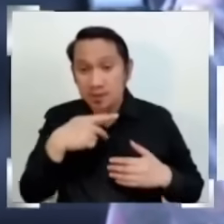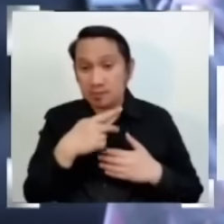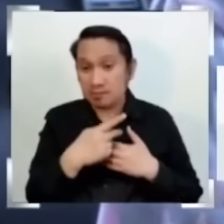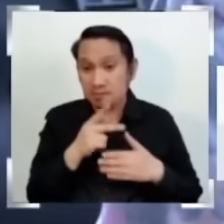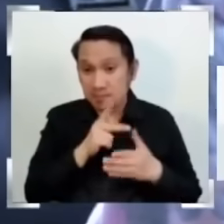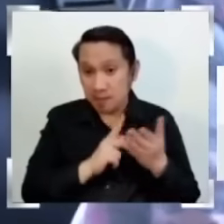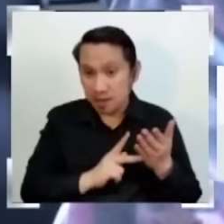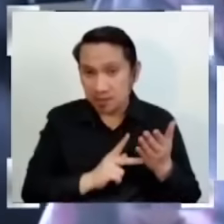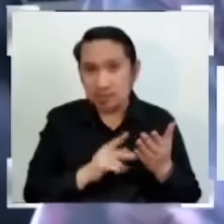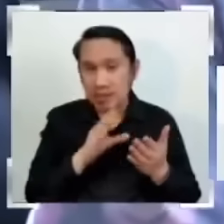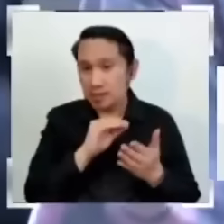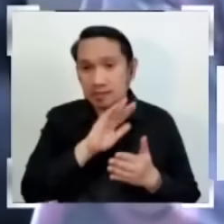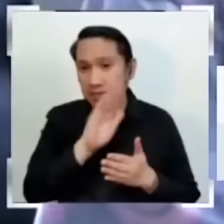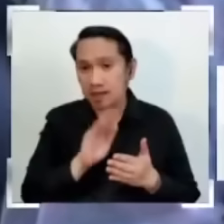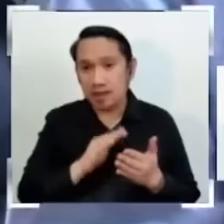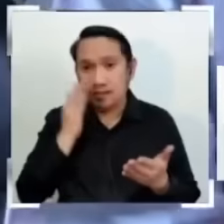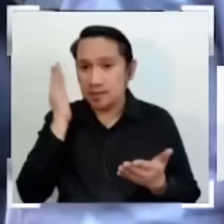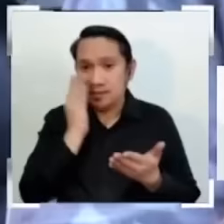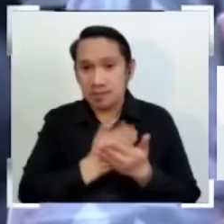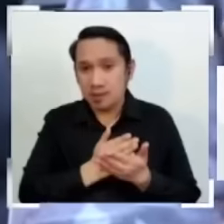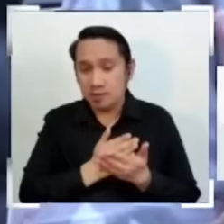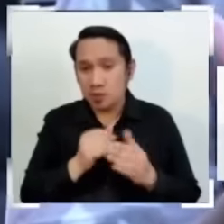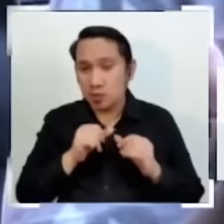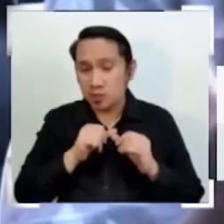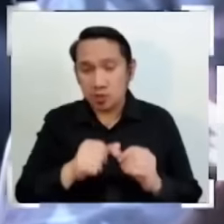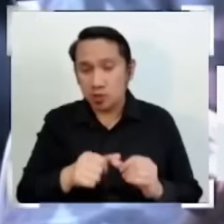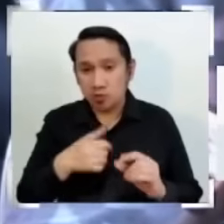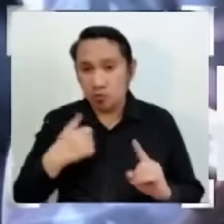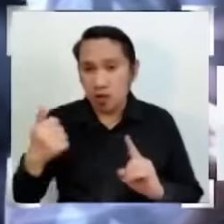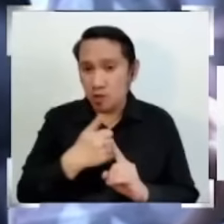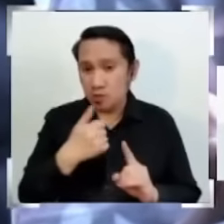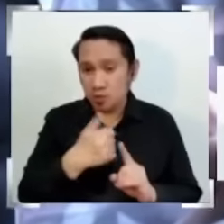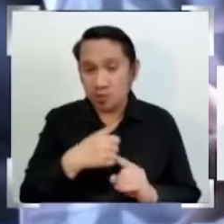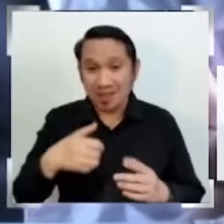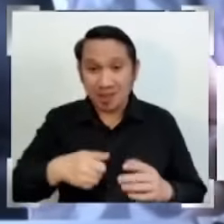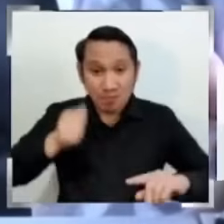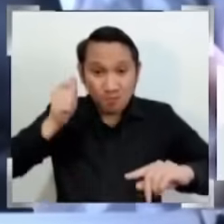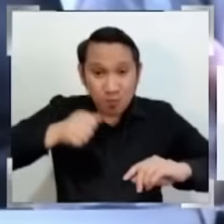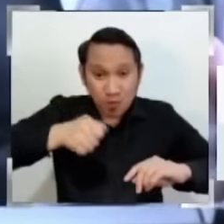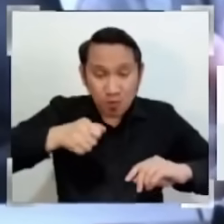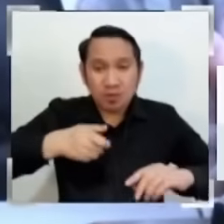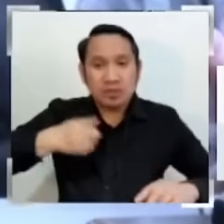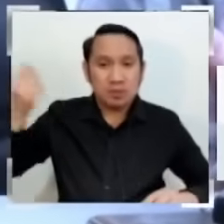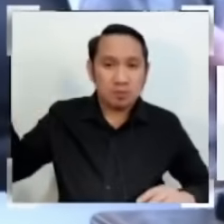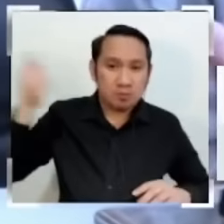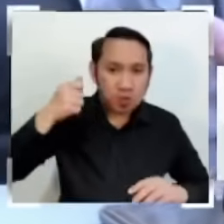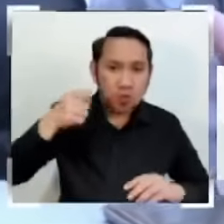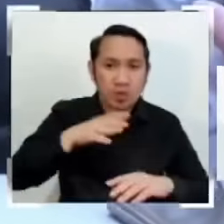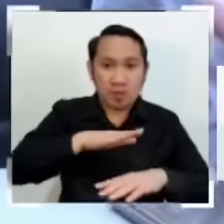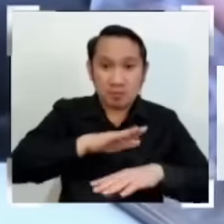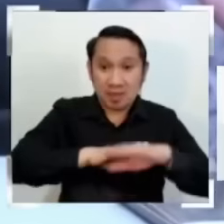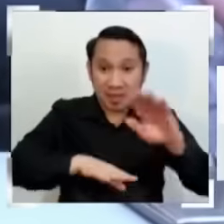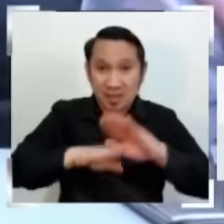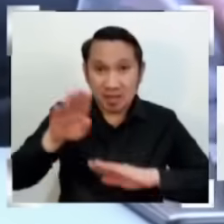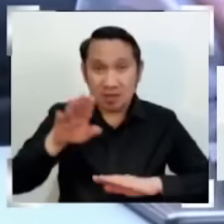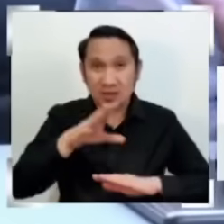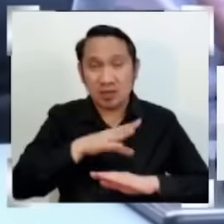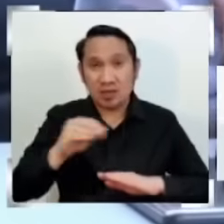niya at pinukpok po ng martilyo. Tapos po pinapalapad po yung kamay ko. Pagkatapos nila ako po barin